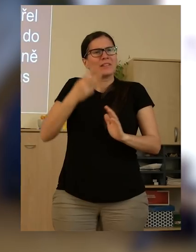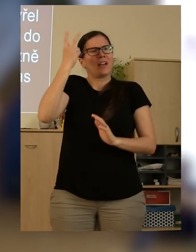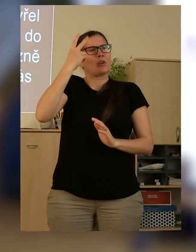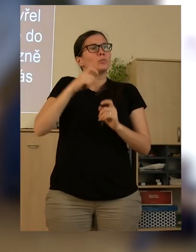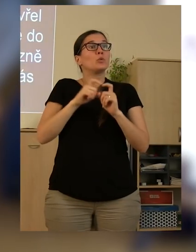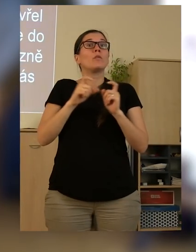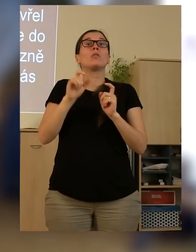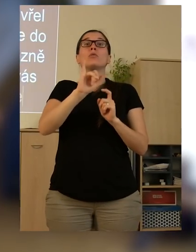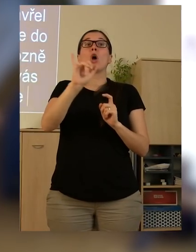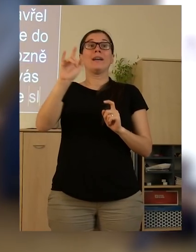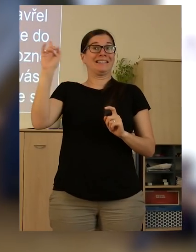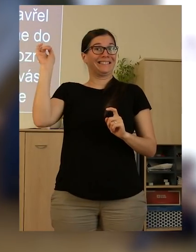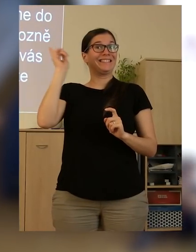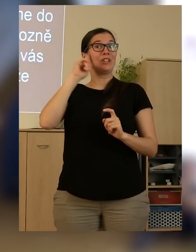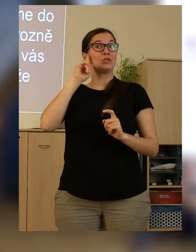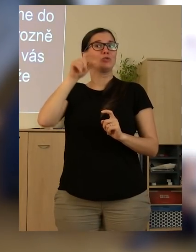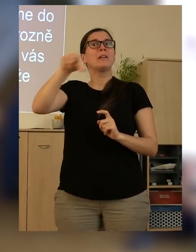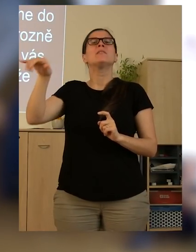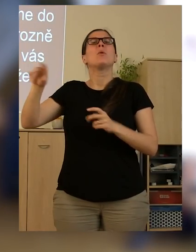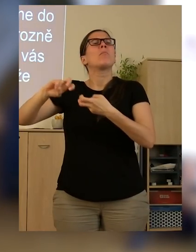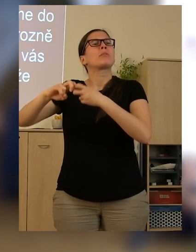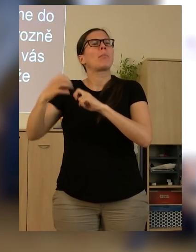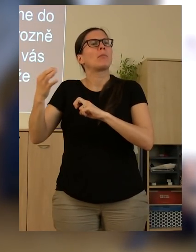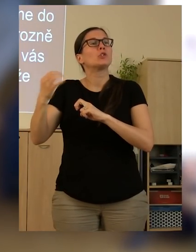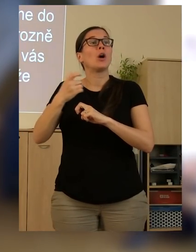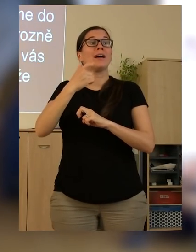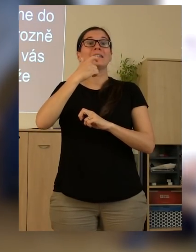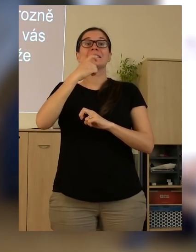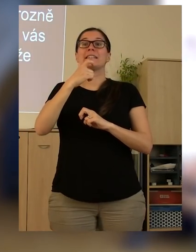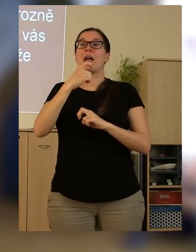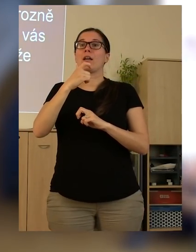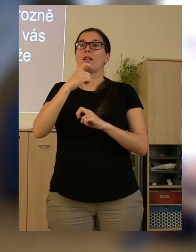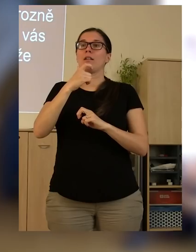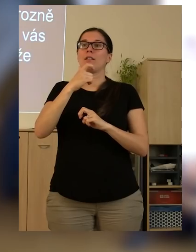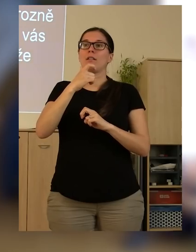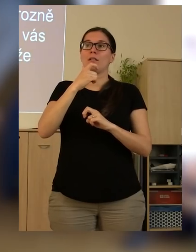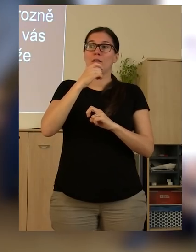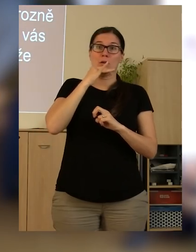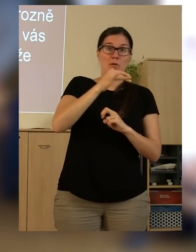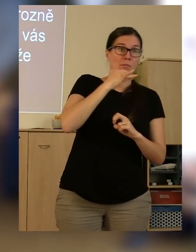slyšící lidi mají jeden velký problém. Oni v podstatě, když chtějí mluvit zároveň, tak musí hrát třeba hudbu.